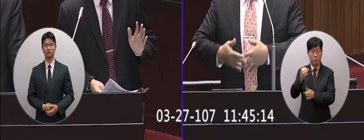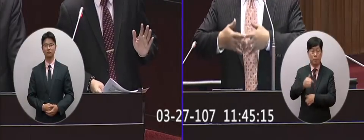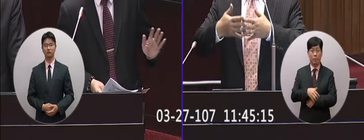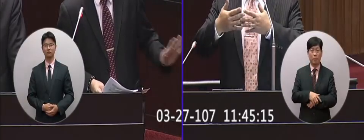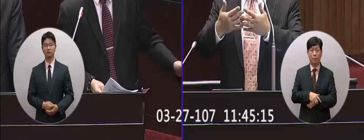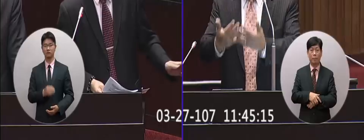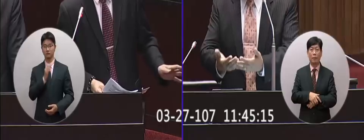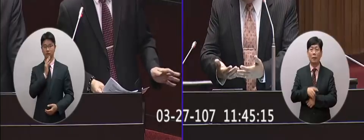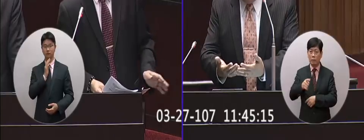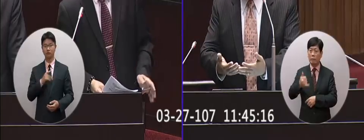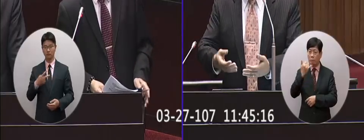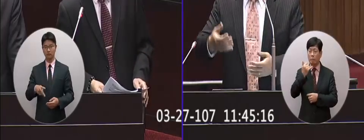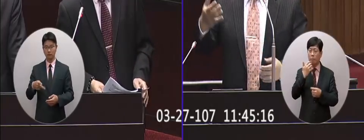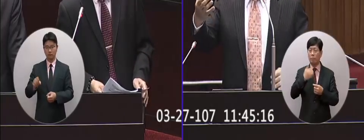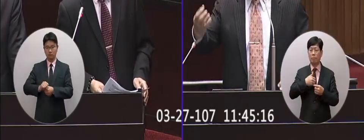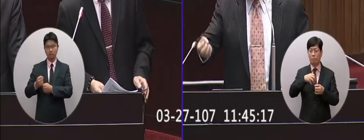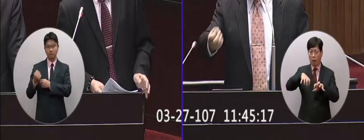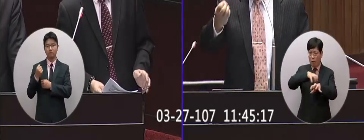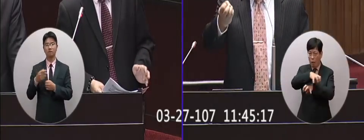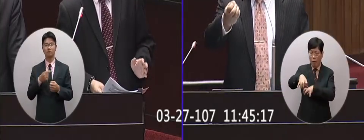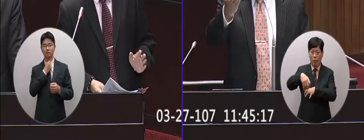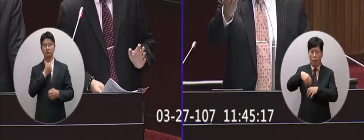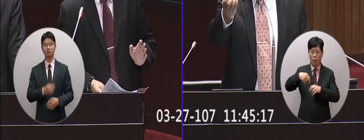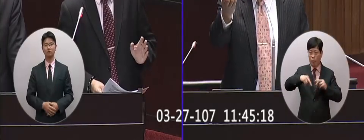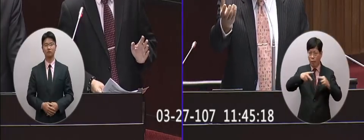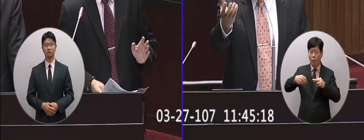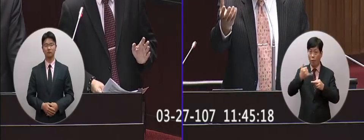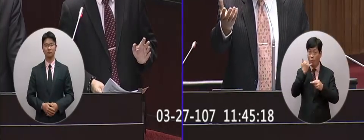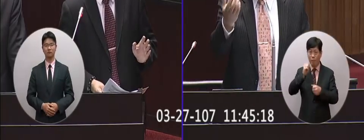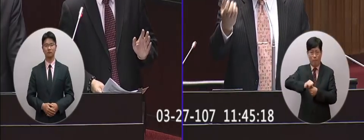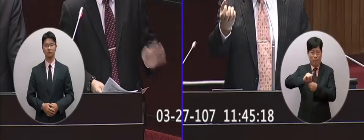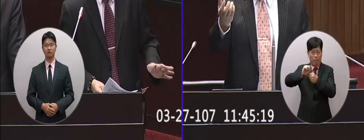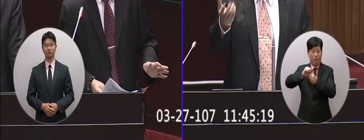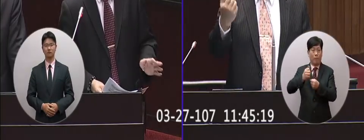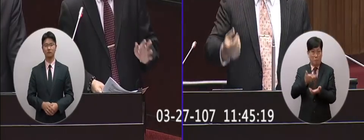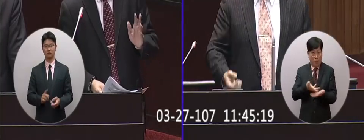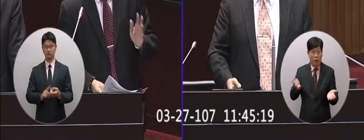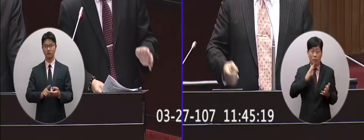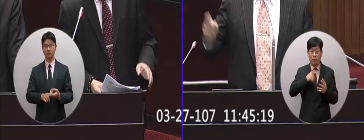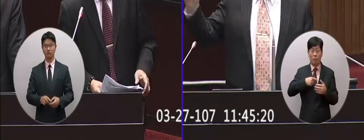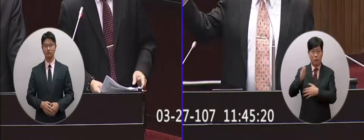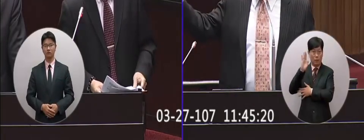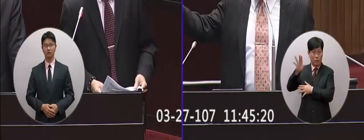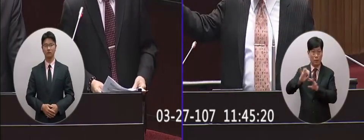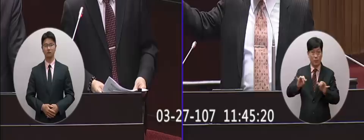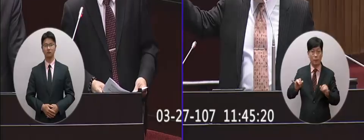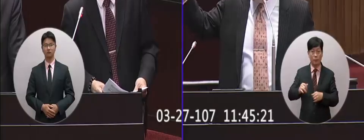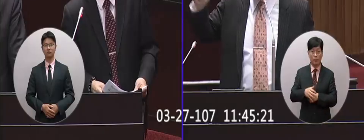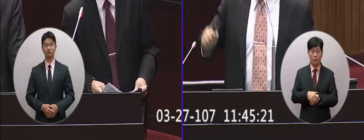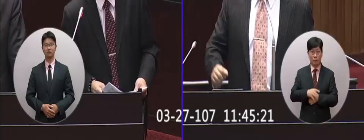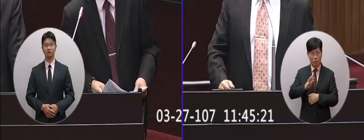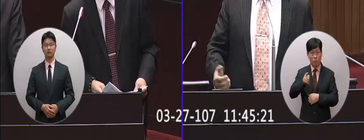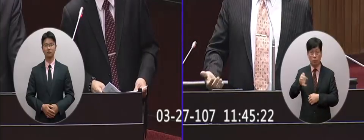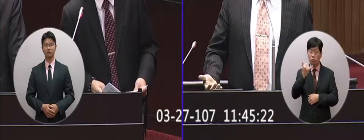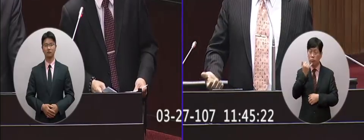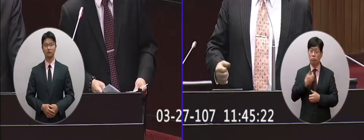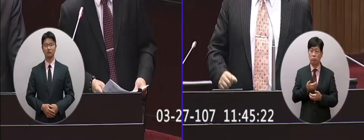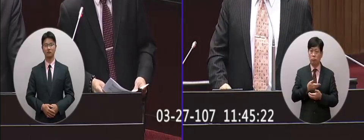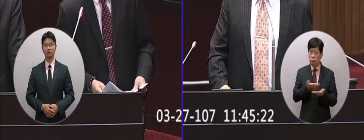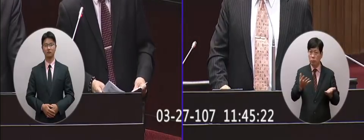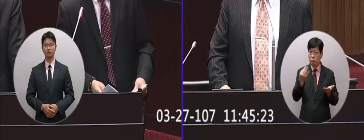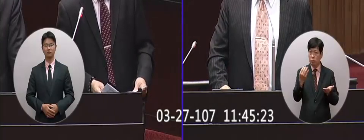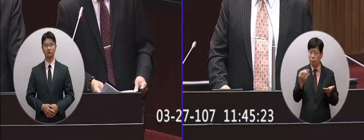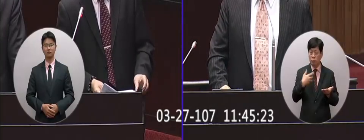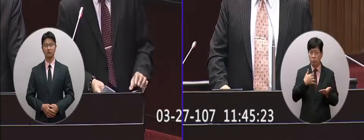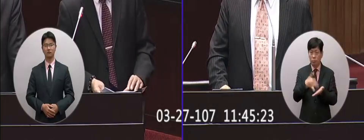好一点， 设施强化， 它的设施改好一点， 对， 然后希望这样释出一些公有地，释出一些公有地， 对， 但是这个可以释放多少，有没